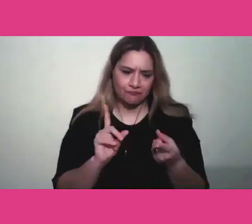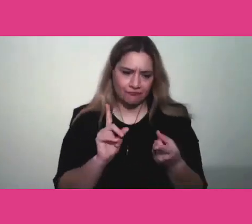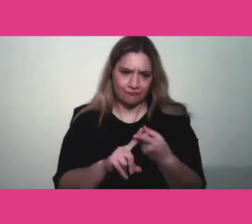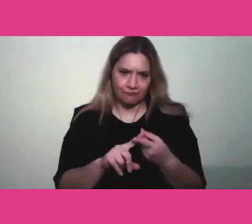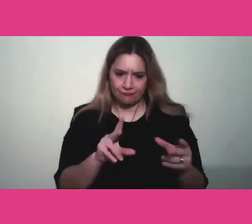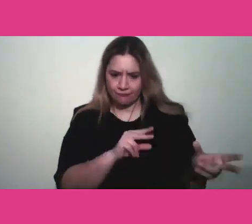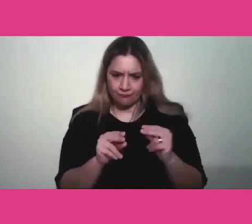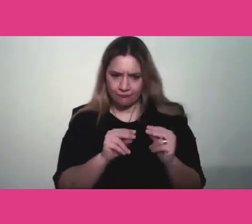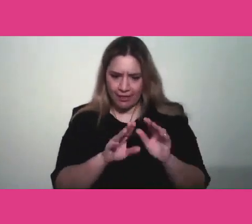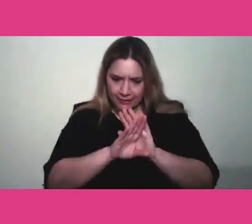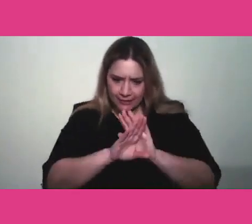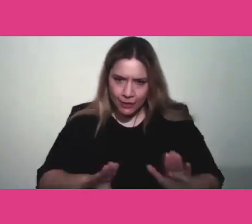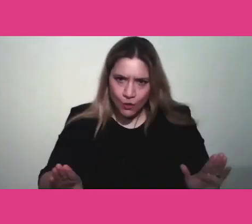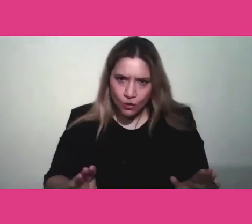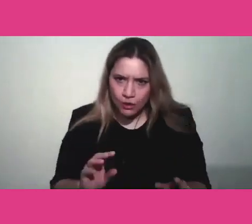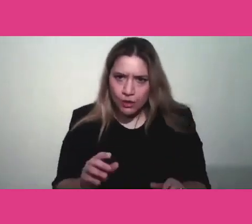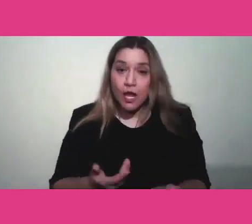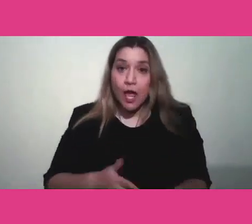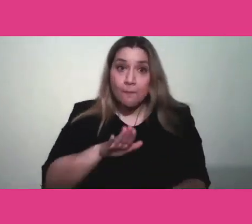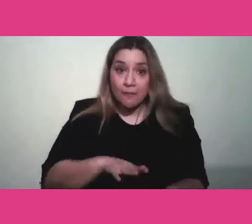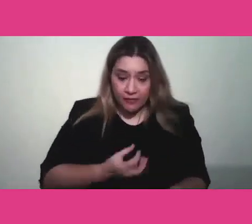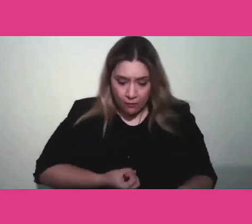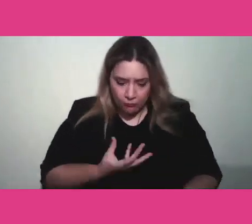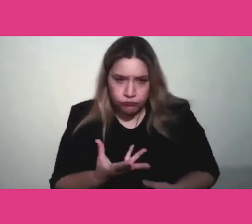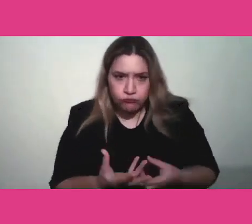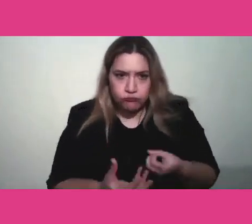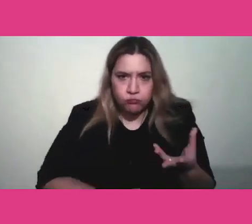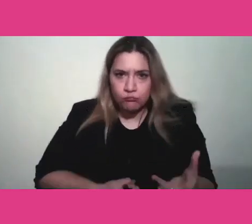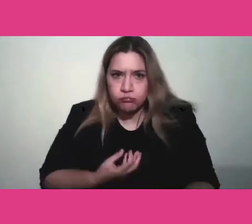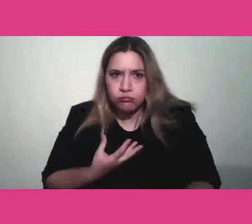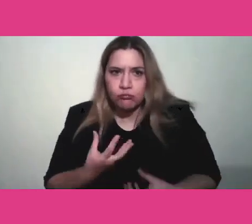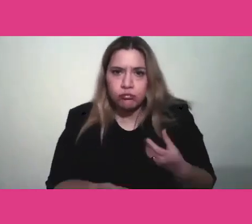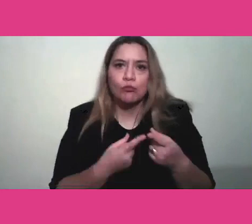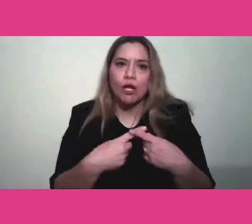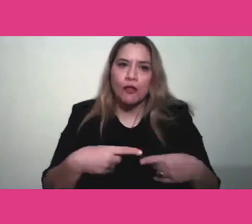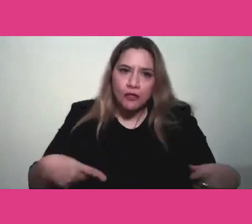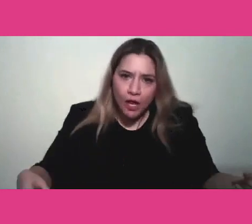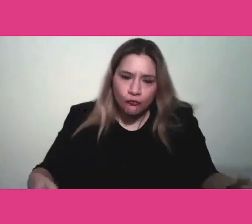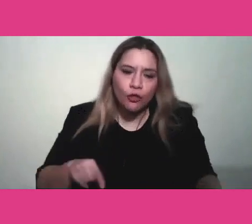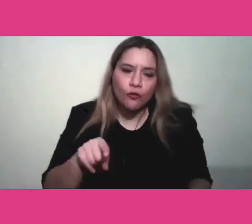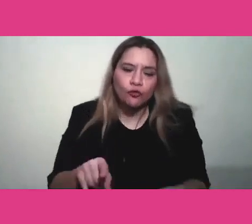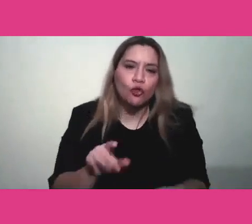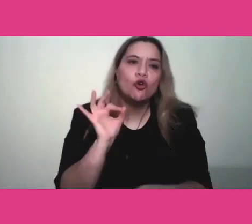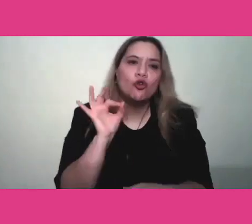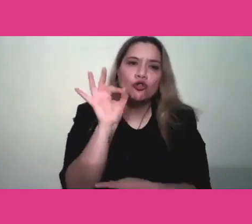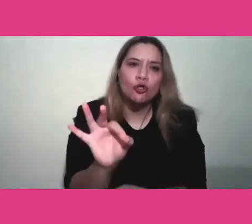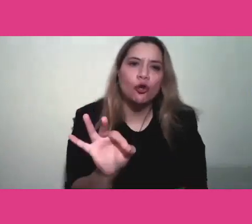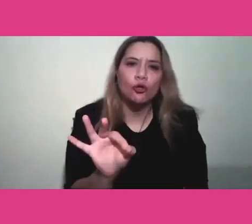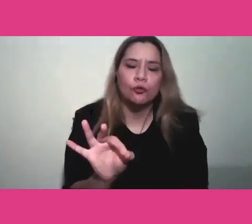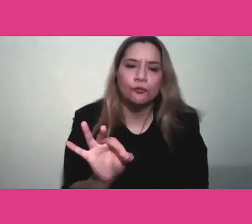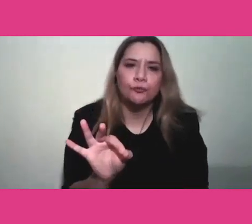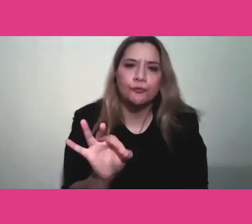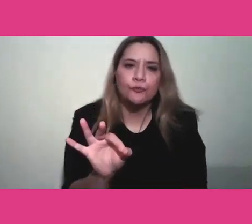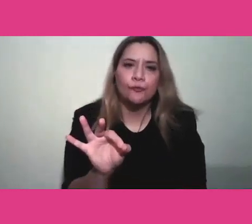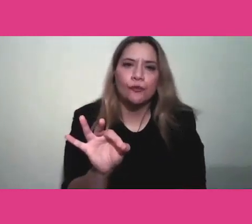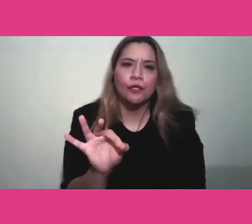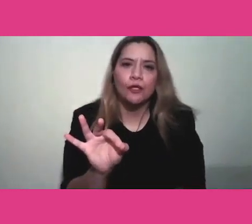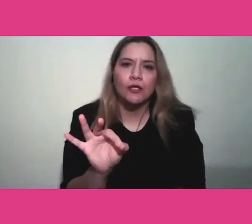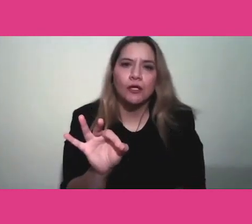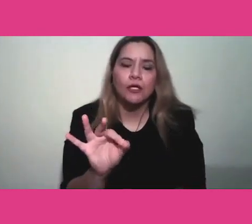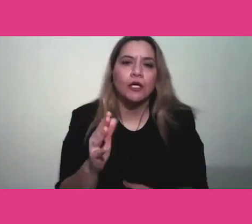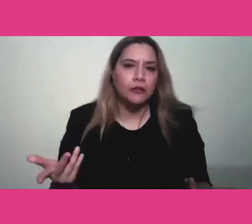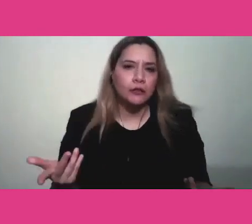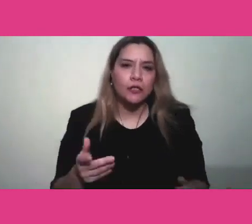να βγάλουμε μέσα από το παιδί διάφορα πράγματα, γιατί είναι ένα εργαλείο για μας που έχει ένα στόχο, πρώτον, να εμβαθύνουμε μέσα στον